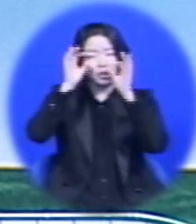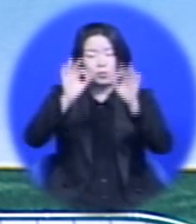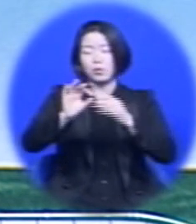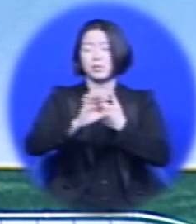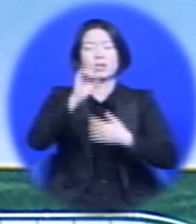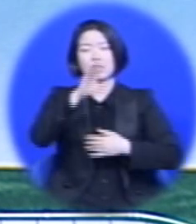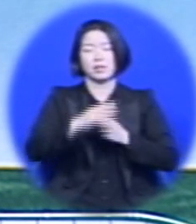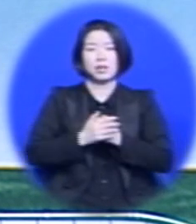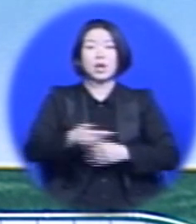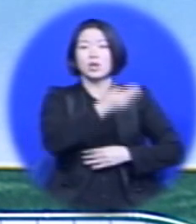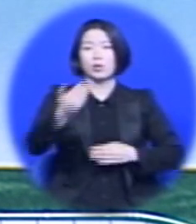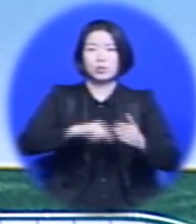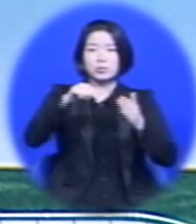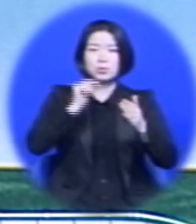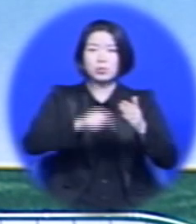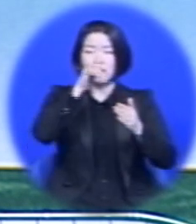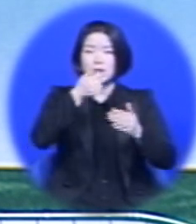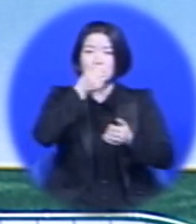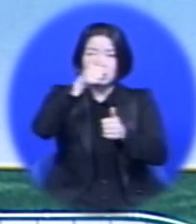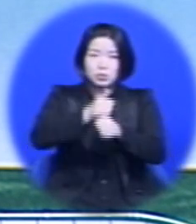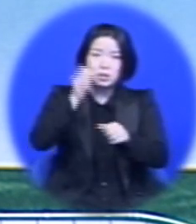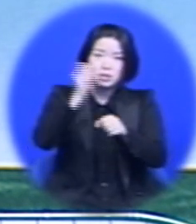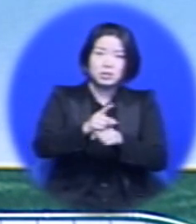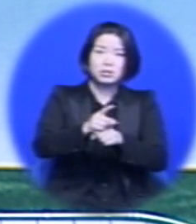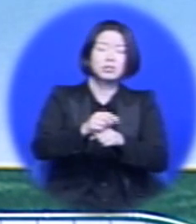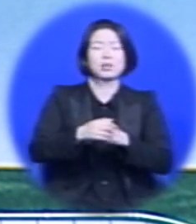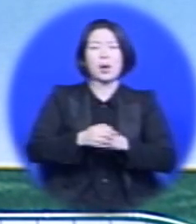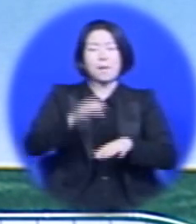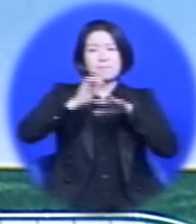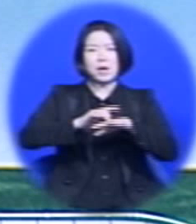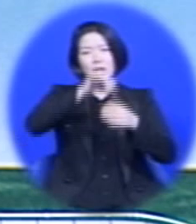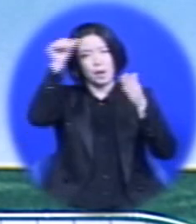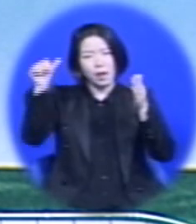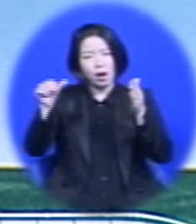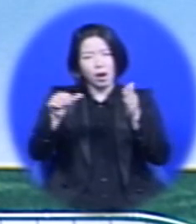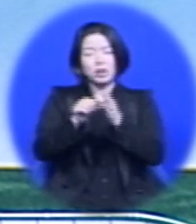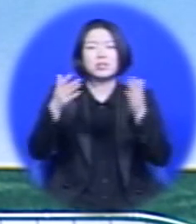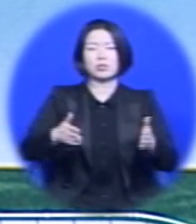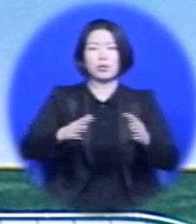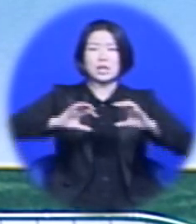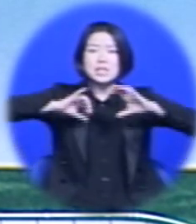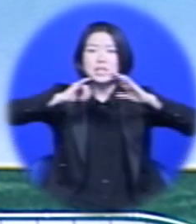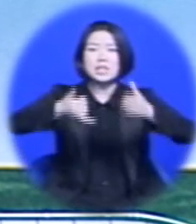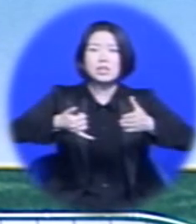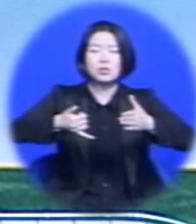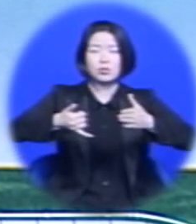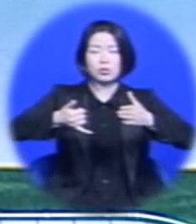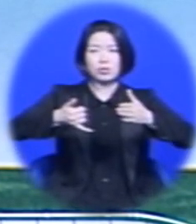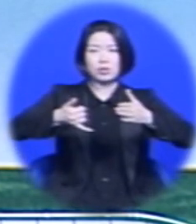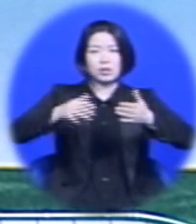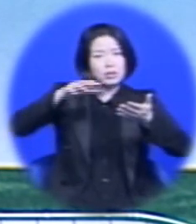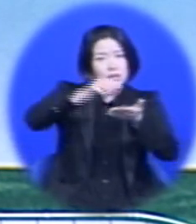여러분 속에 있는이 죄성은 마귀가 평생 인류 역사를 통해서 온 인류를